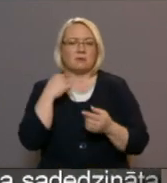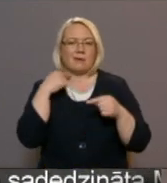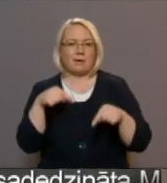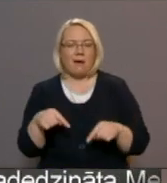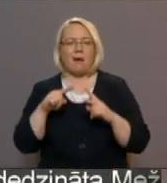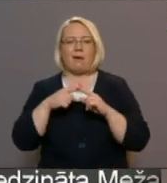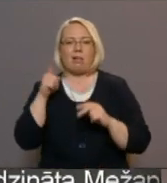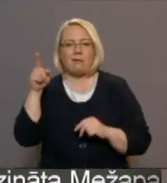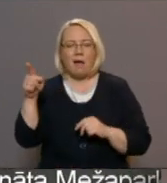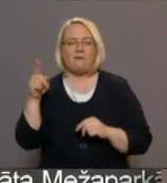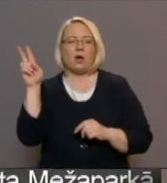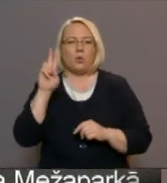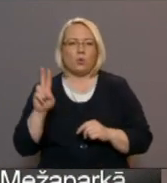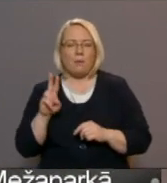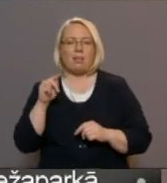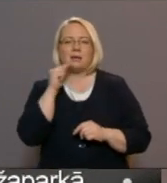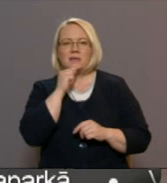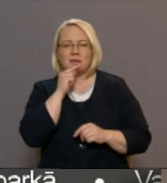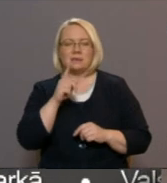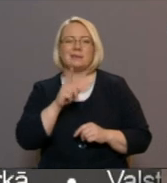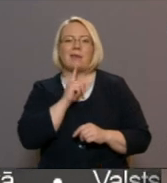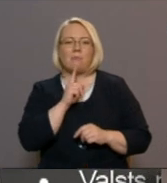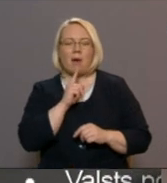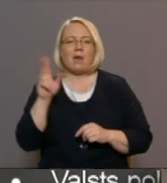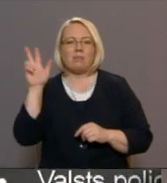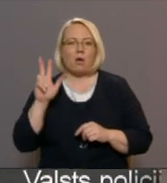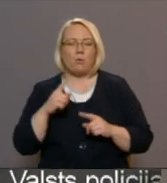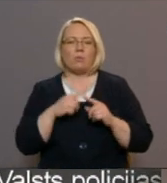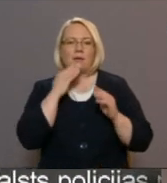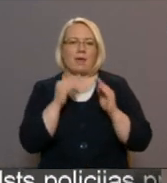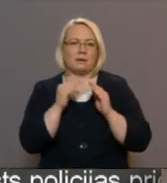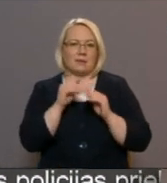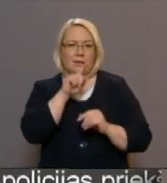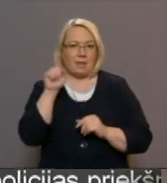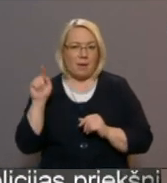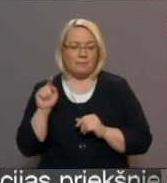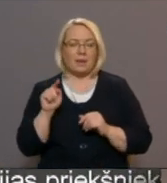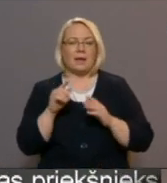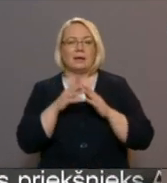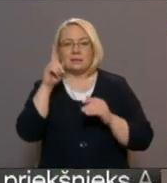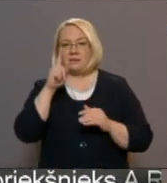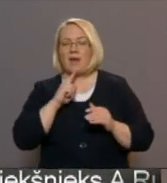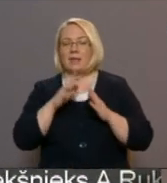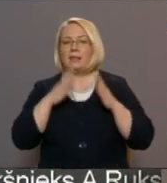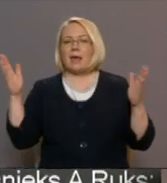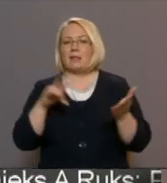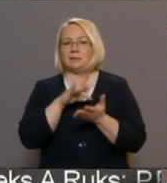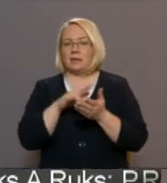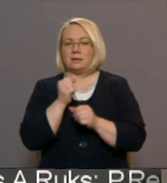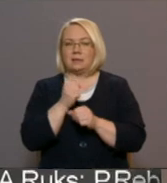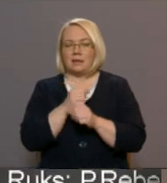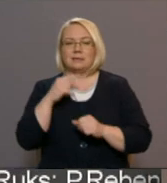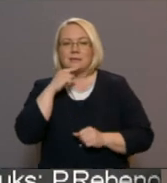Rīgā, Jelgavā, Jūrmalā, Cēsīs, Liepājā, Daugavpilī un Rēzeknē. Svētdien lielie vakcinācijas centri strādās Cēsīs